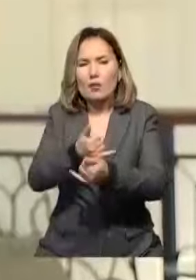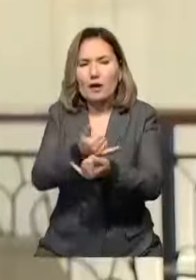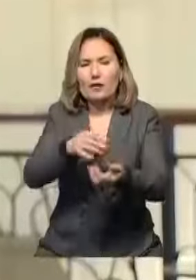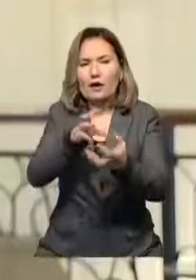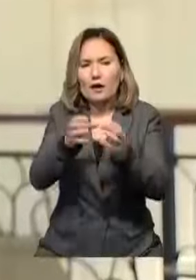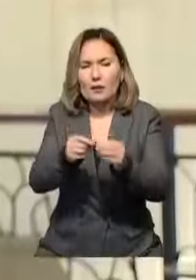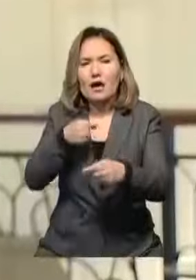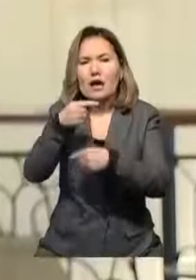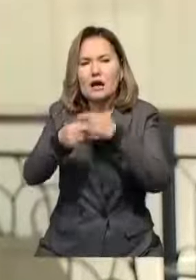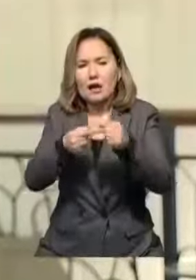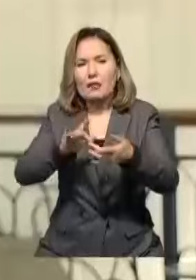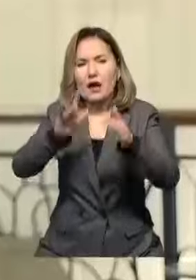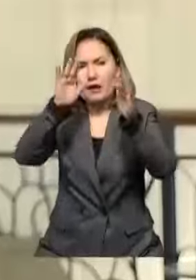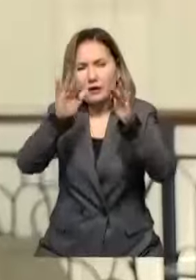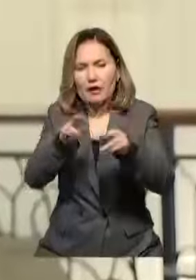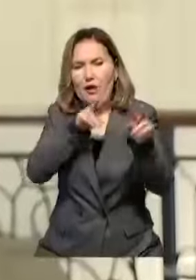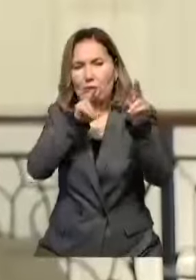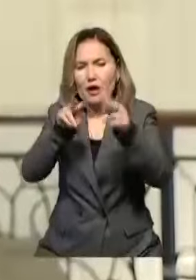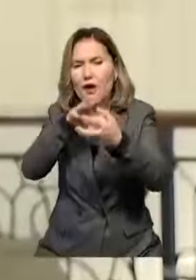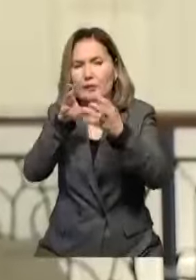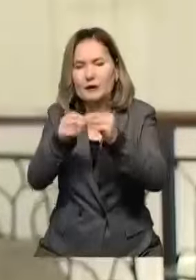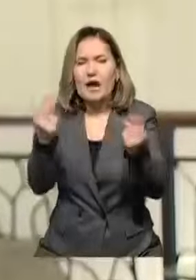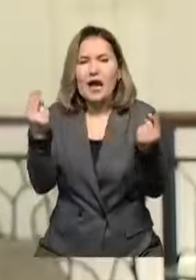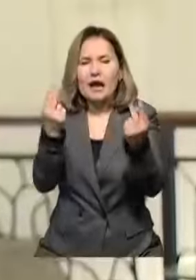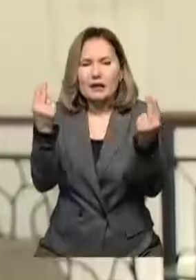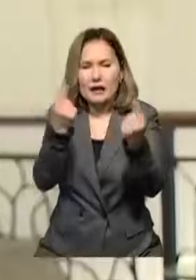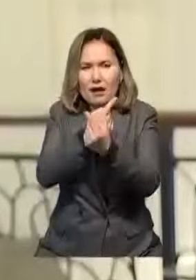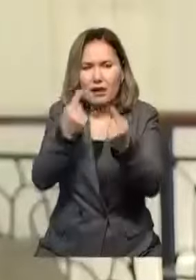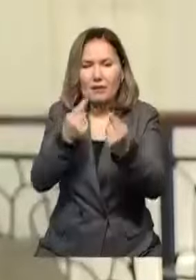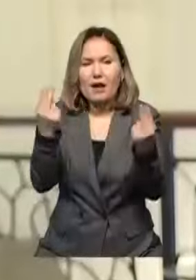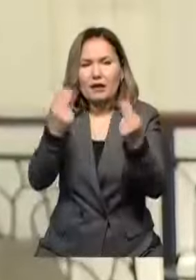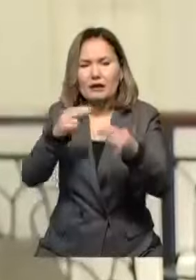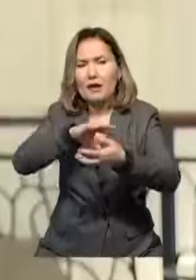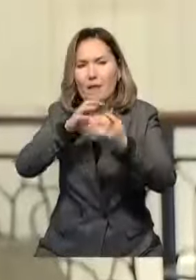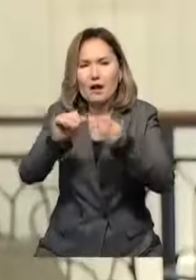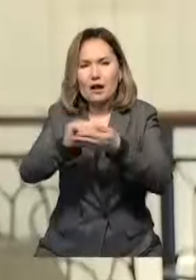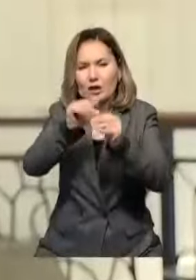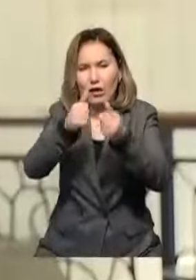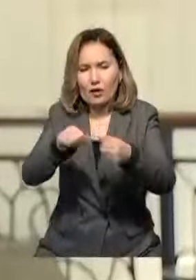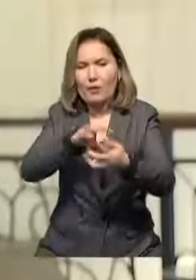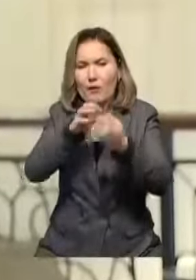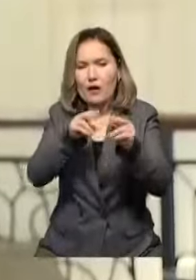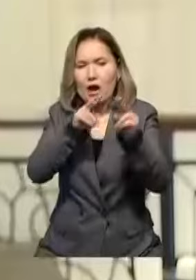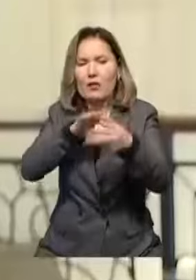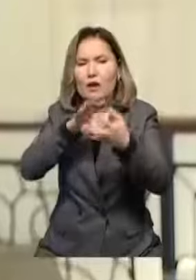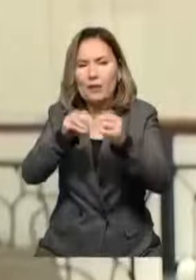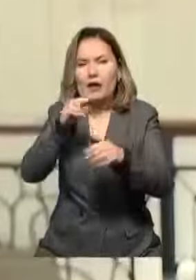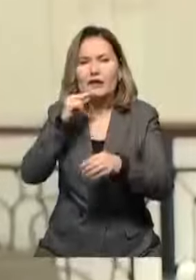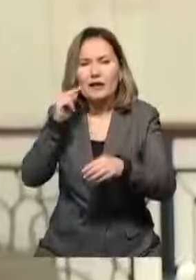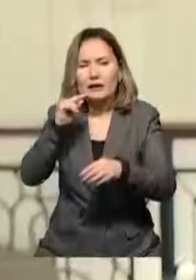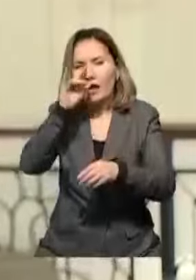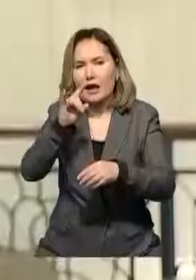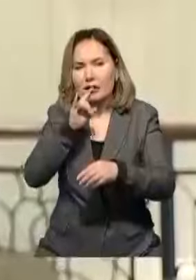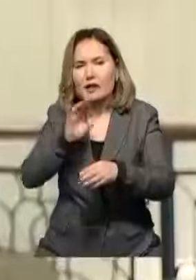Ол қашықтан өз тауардың қайда бара жатқан, кедендік тіркеуден қалай өткен бақылай алады. Қазір кей тауар Қытайдан Қазақстанға келгенде,